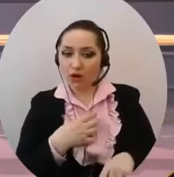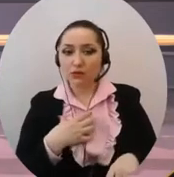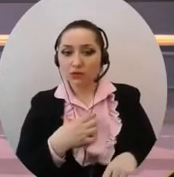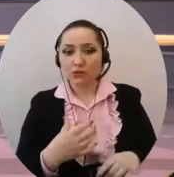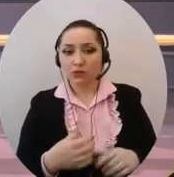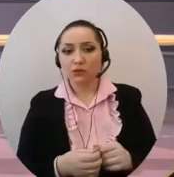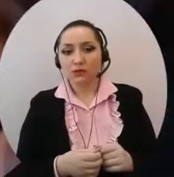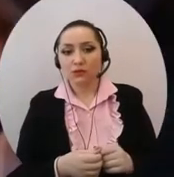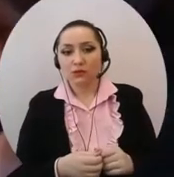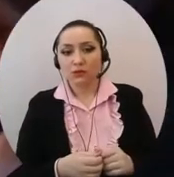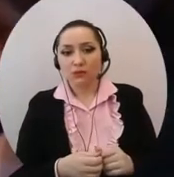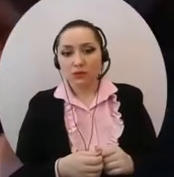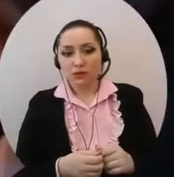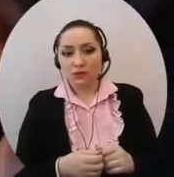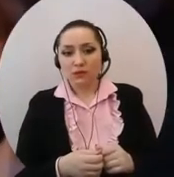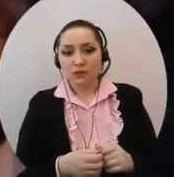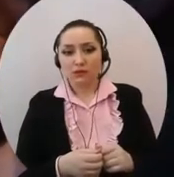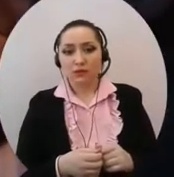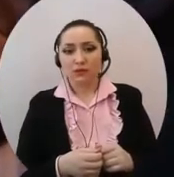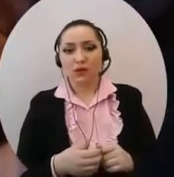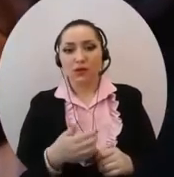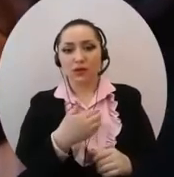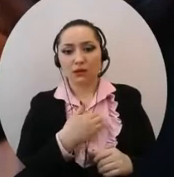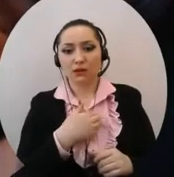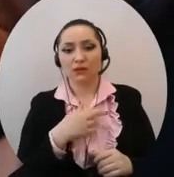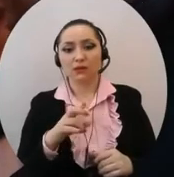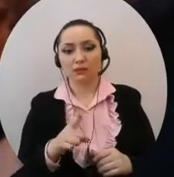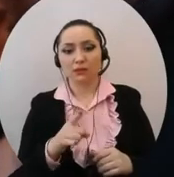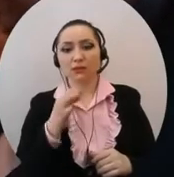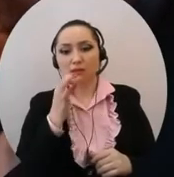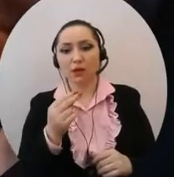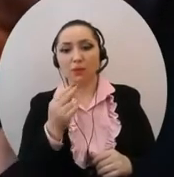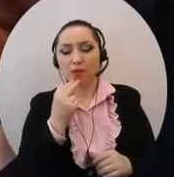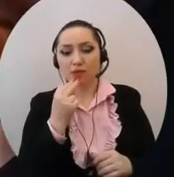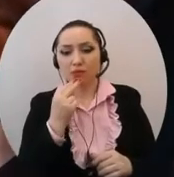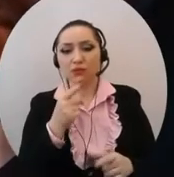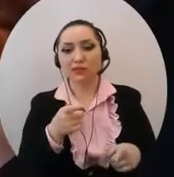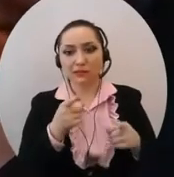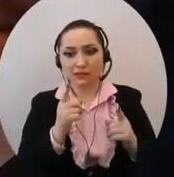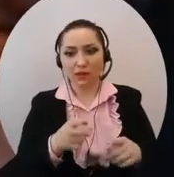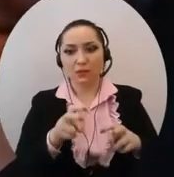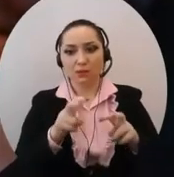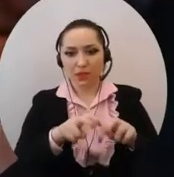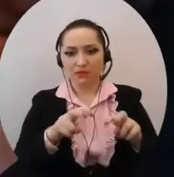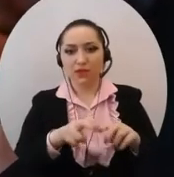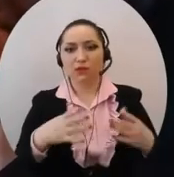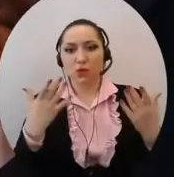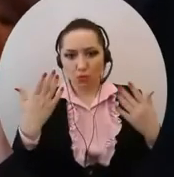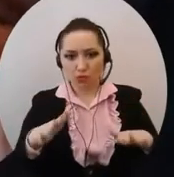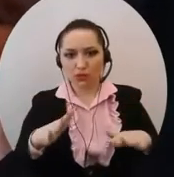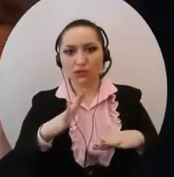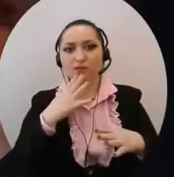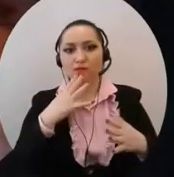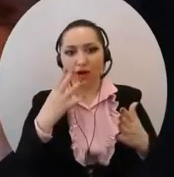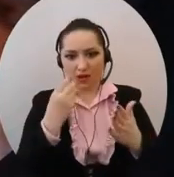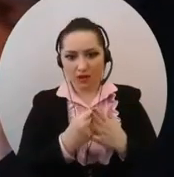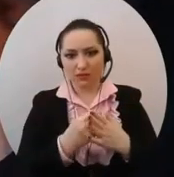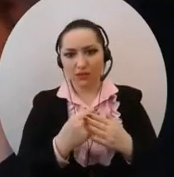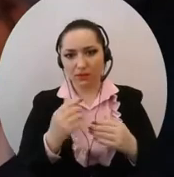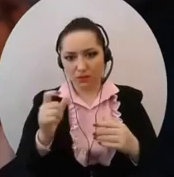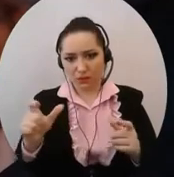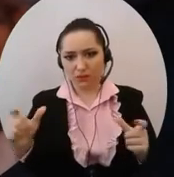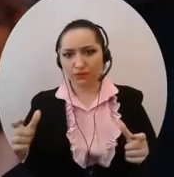Вот хотелось бы сказать, что продукция действительно проверена уже своими пациентами, собой.